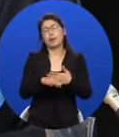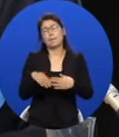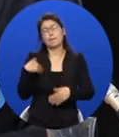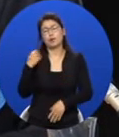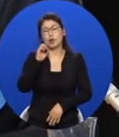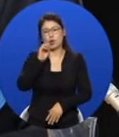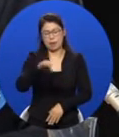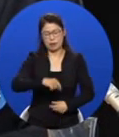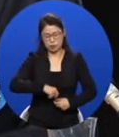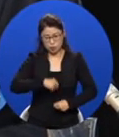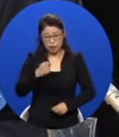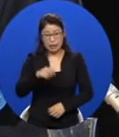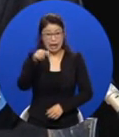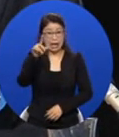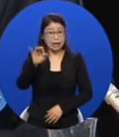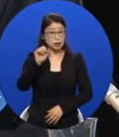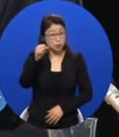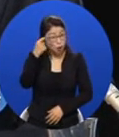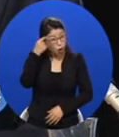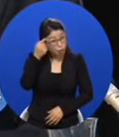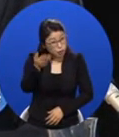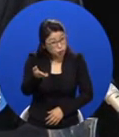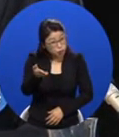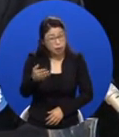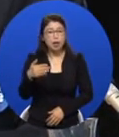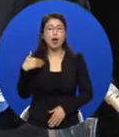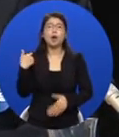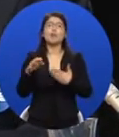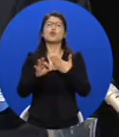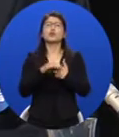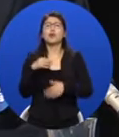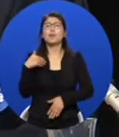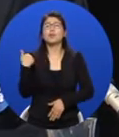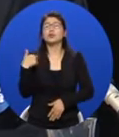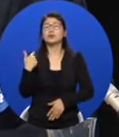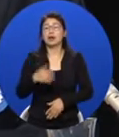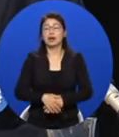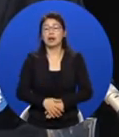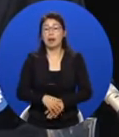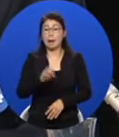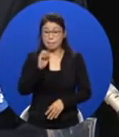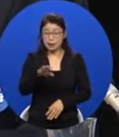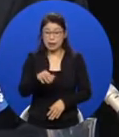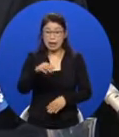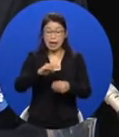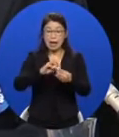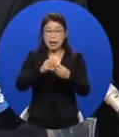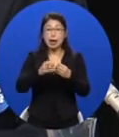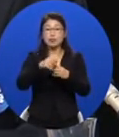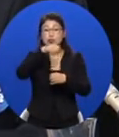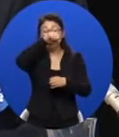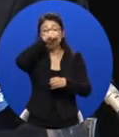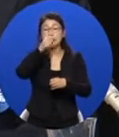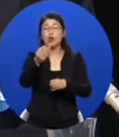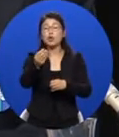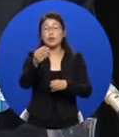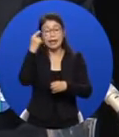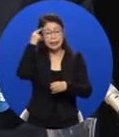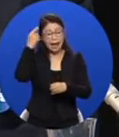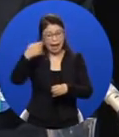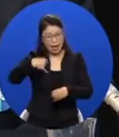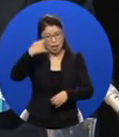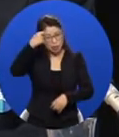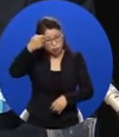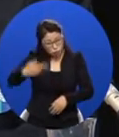하세요, 정직하게. 네, 강정 후보님, 얼마죠? 아니 모르면 모른다고 아니, 하세요. 아니 얼마시냐고요? 아니 모르면 모른다고 감귤 특작과 예산 얼마예요? 저에게